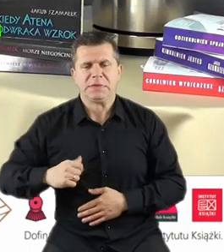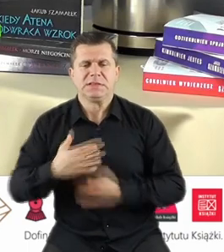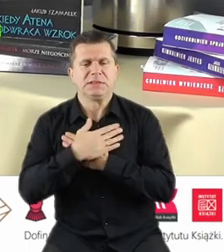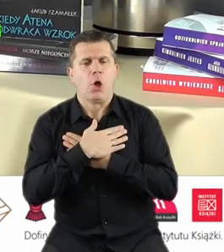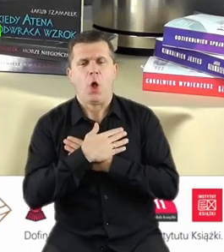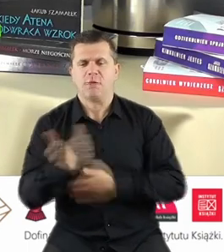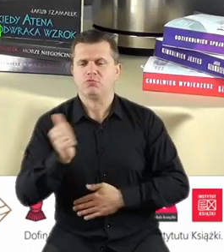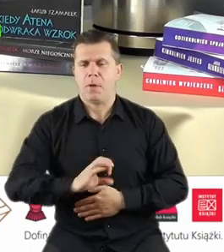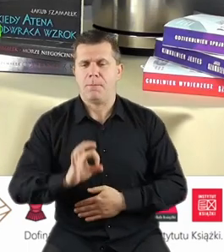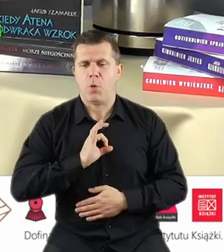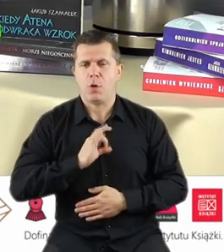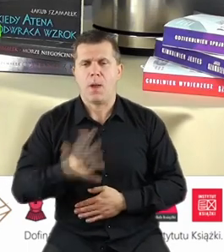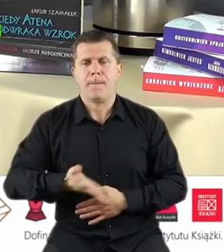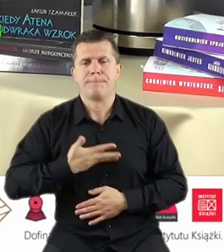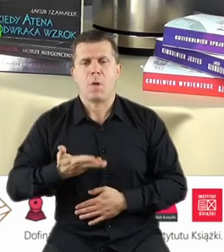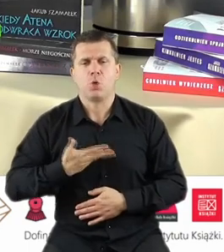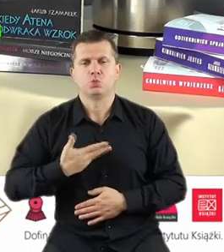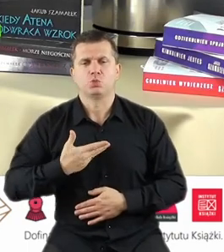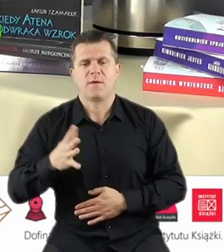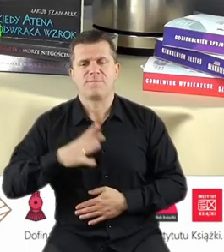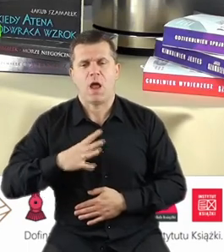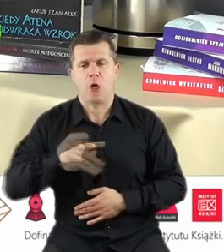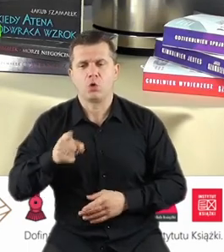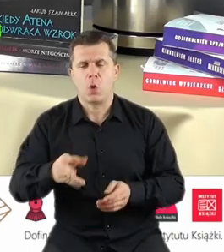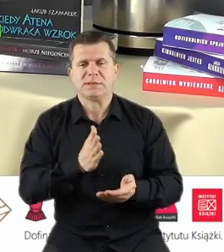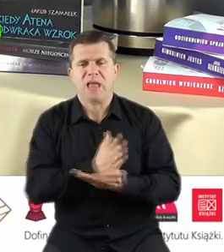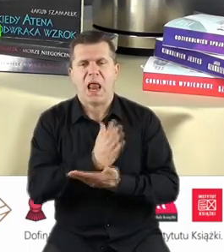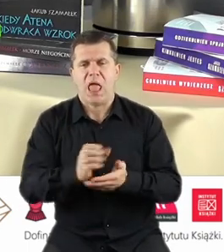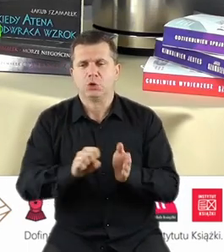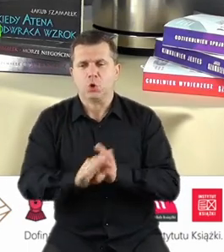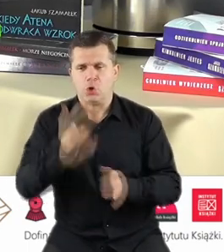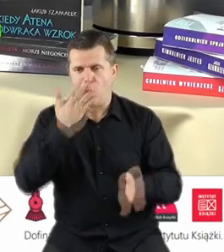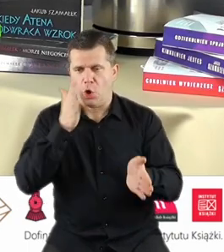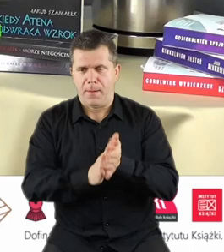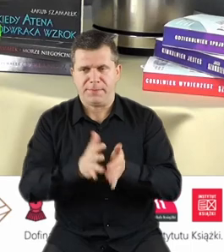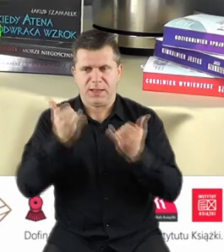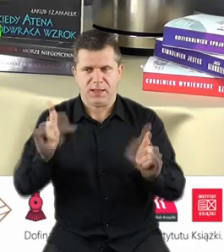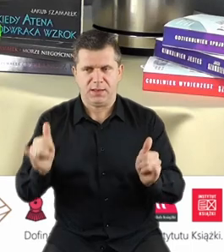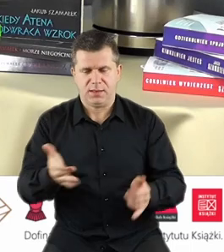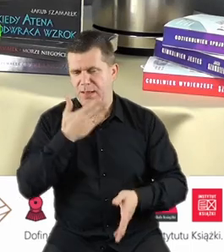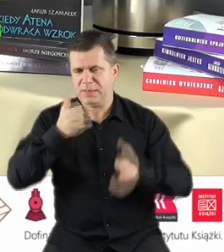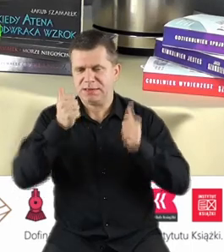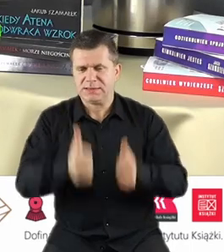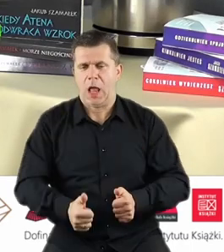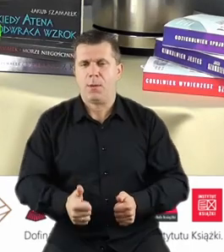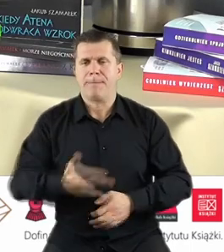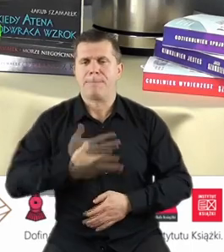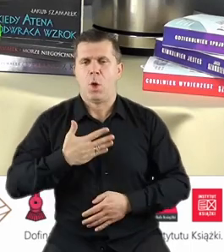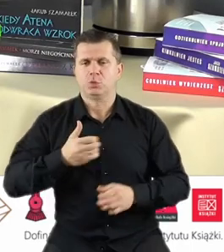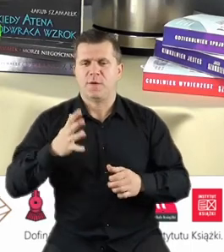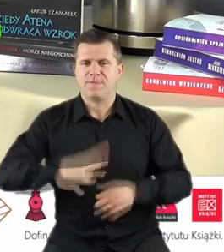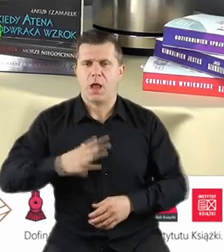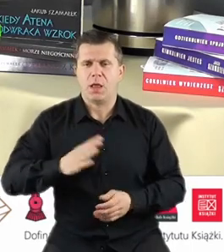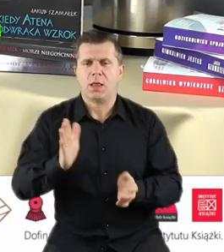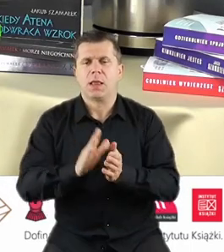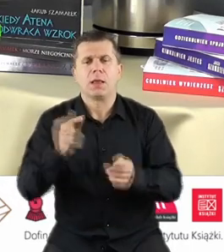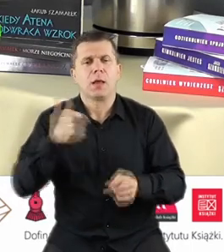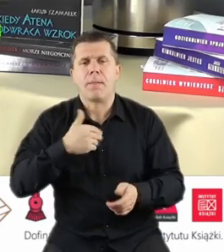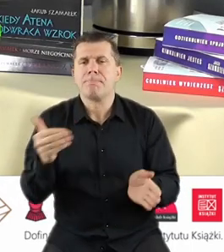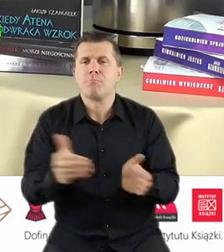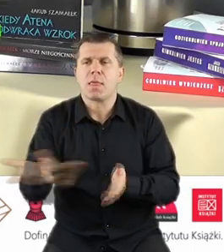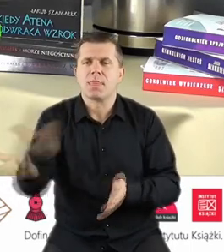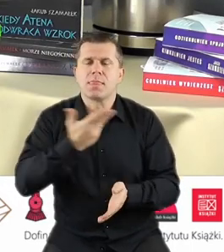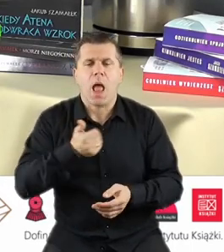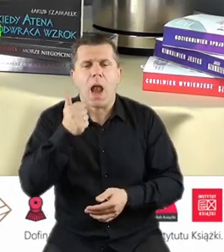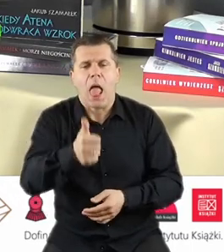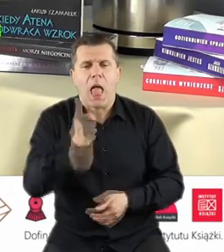poczucie wartości jest uzależnione od opinii innych, że nie mam jakby stałego poczucia wartości, tylko tak, nie potrzebuję mam tych lajków, oklasków, ja godzinę potrzebuję tych